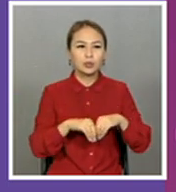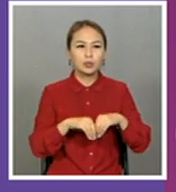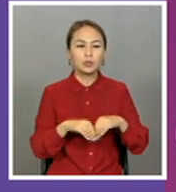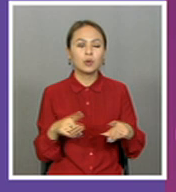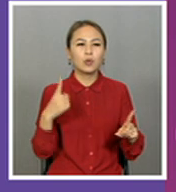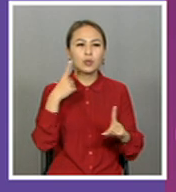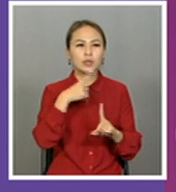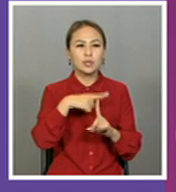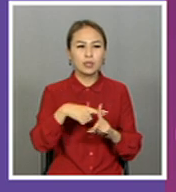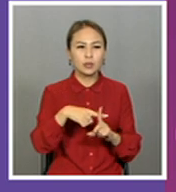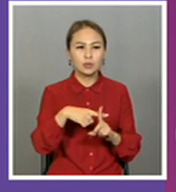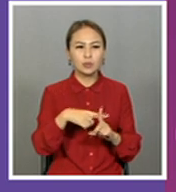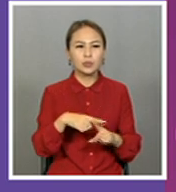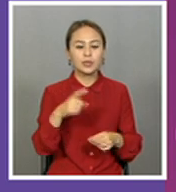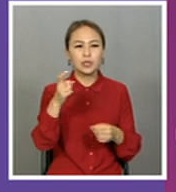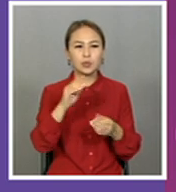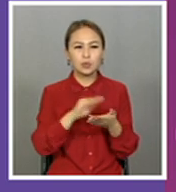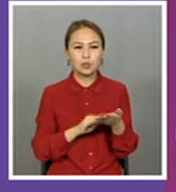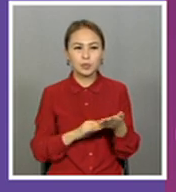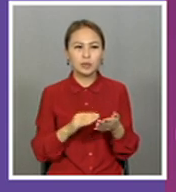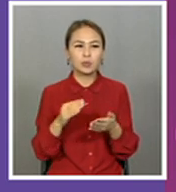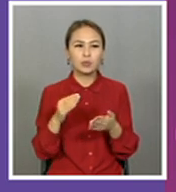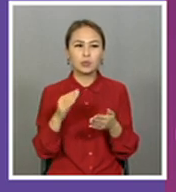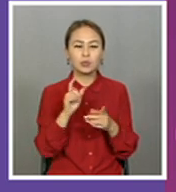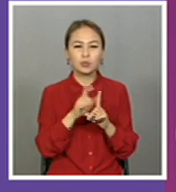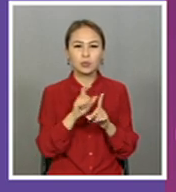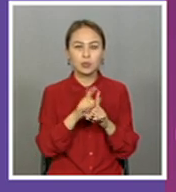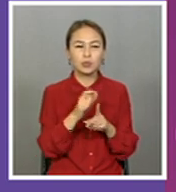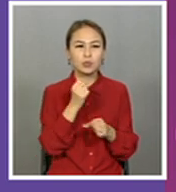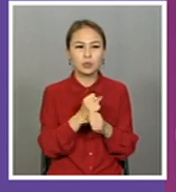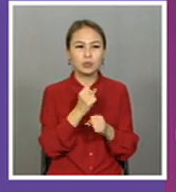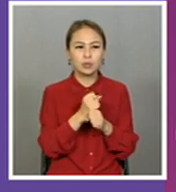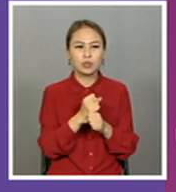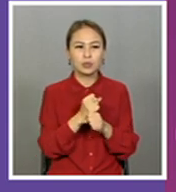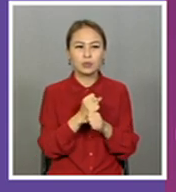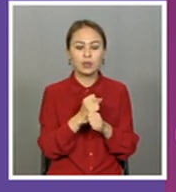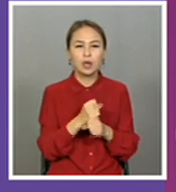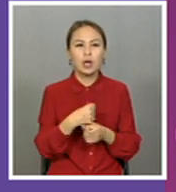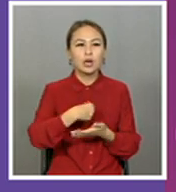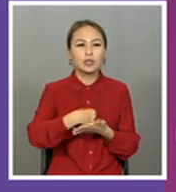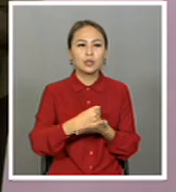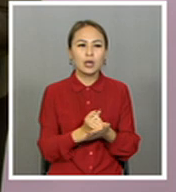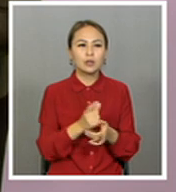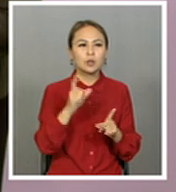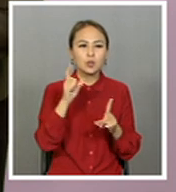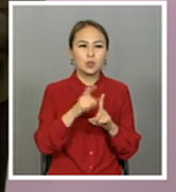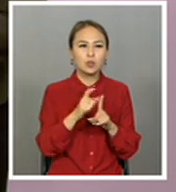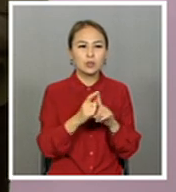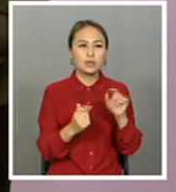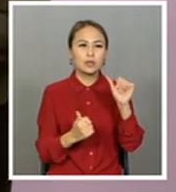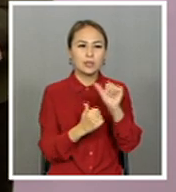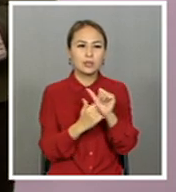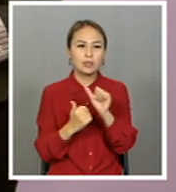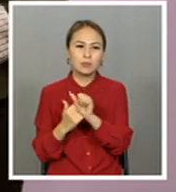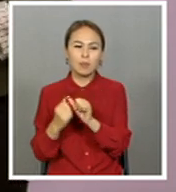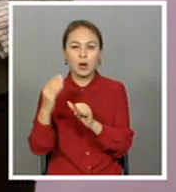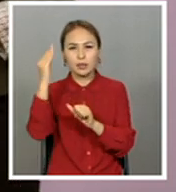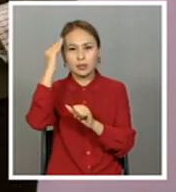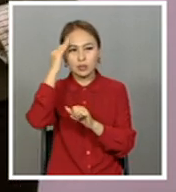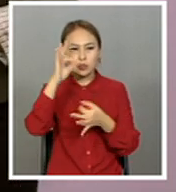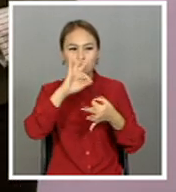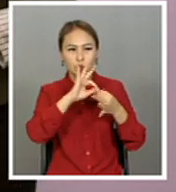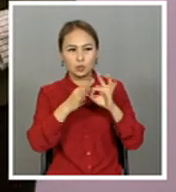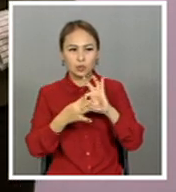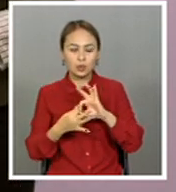бірігу, қосарлану, тіркесу жолымен туынды сөз жасауды, тұрақты сөз тіркестерінің